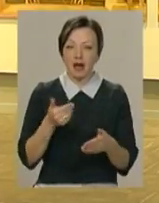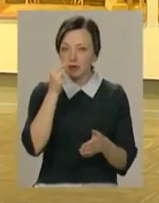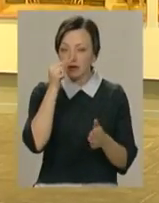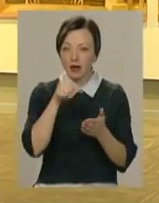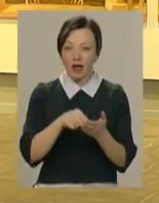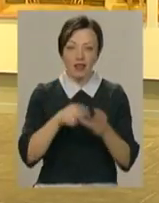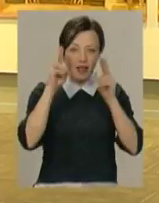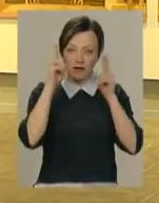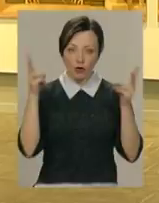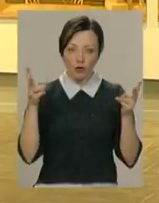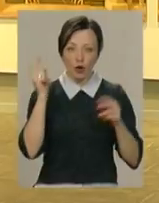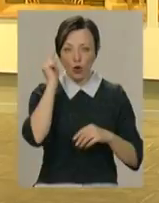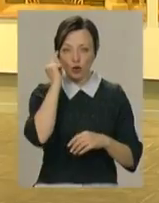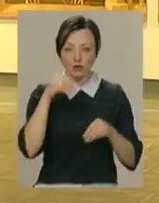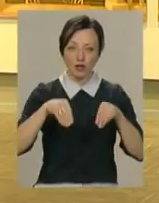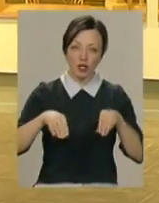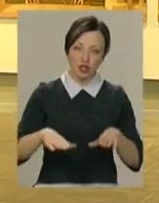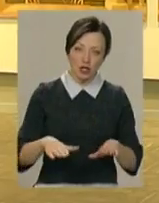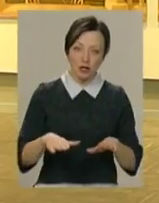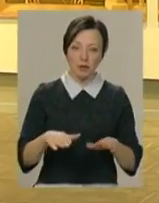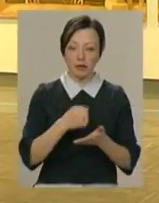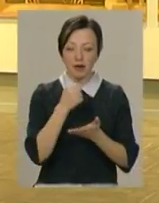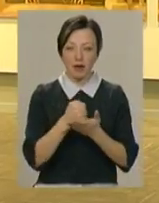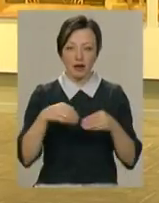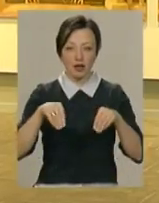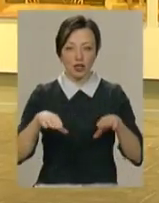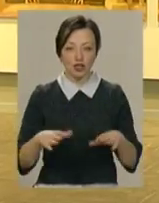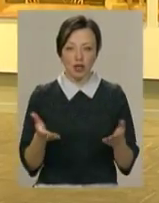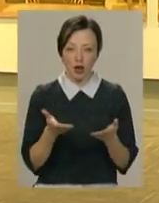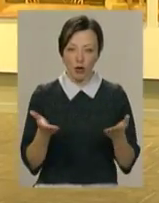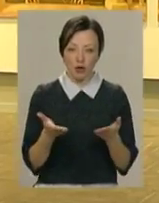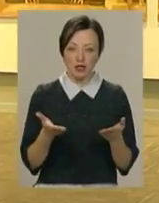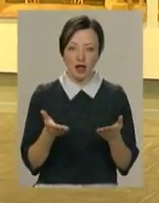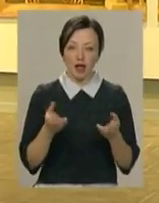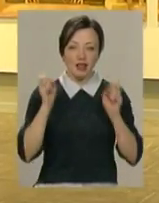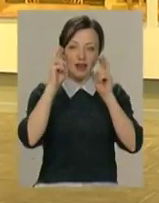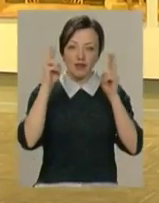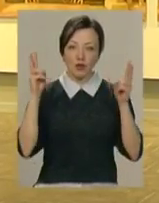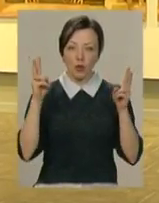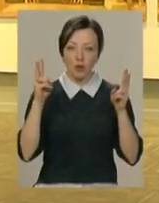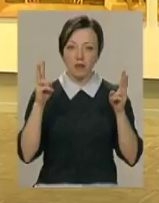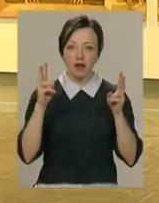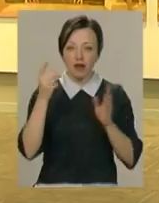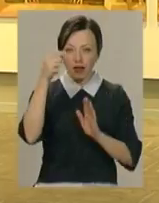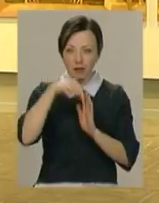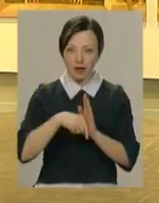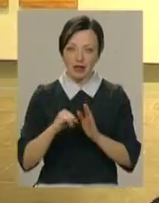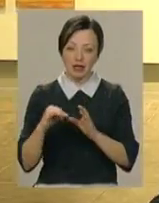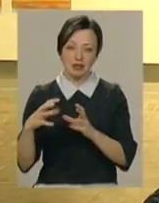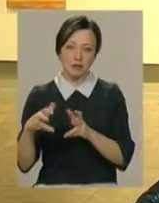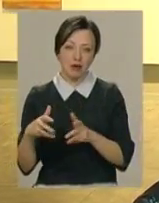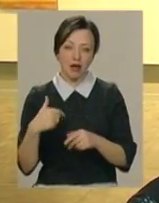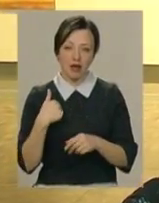перед якимось роздумом, рішенням, прийманням рішення якогось. Тобто невідомі темні глибини і земля.